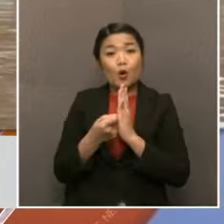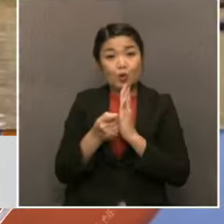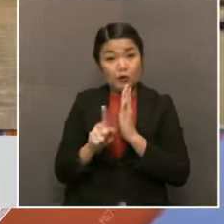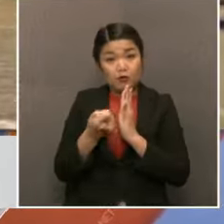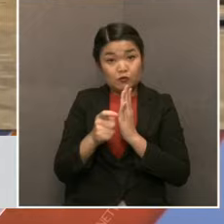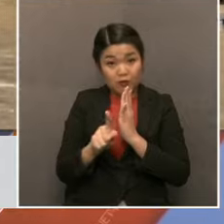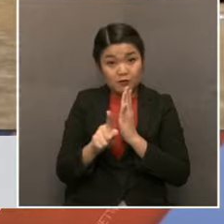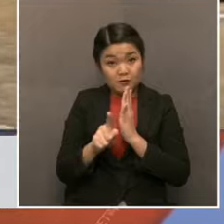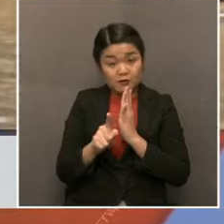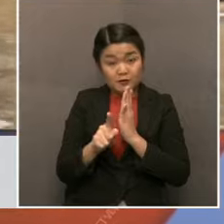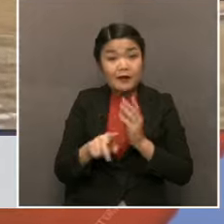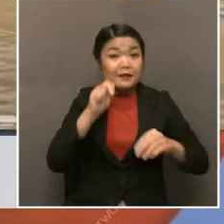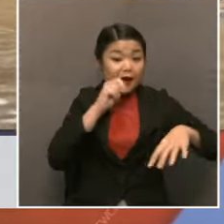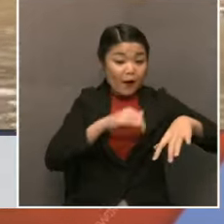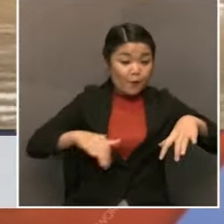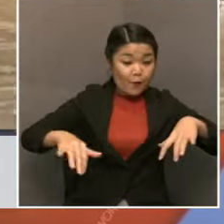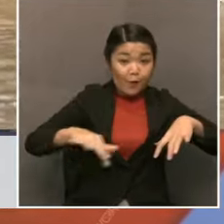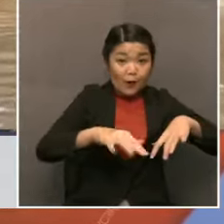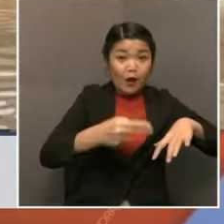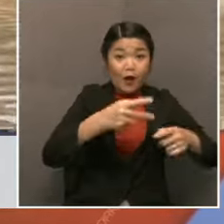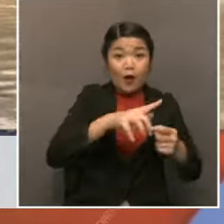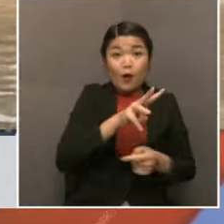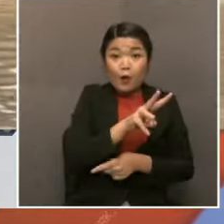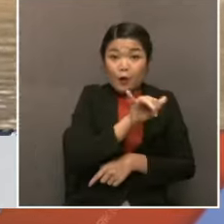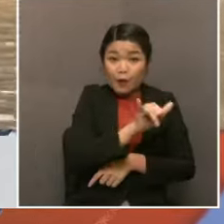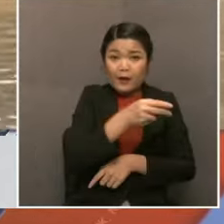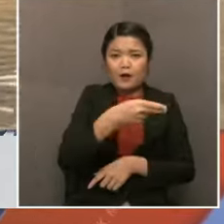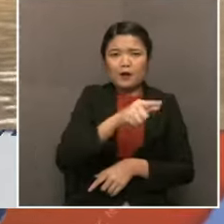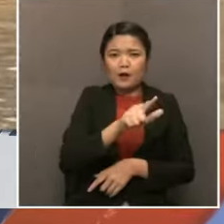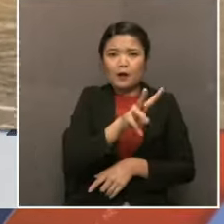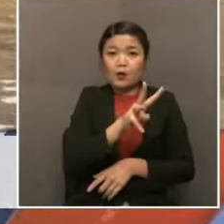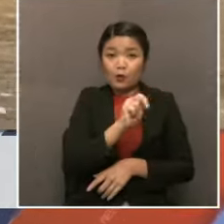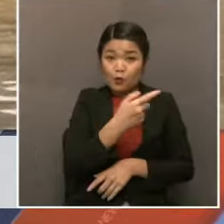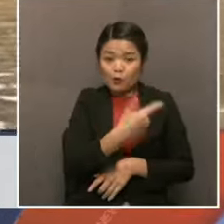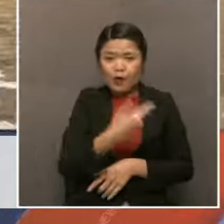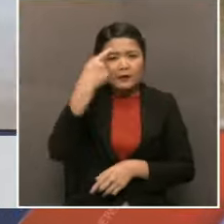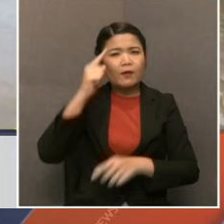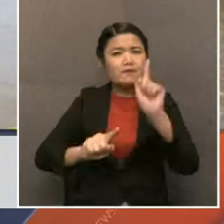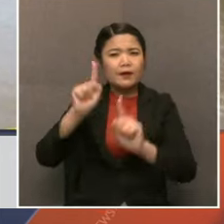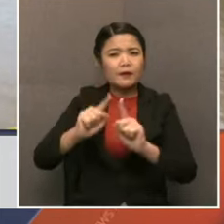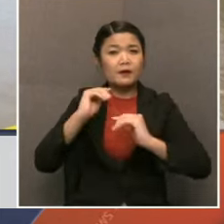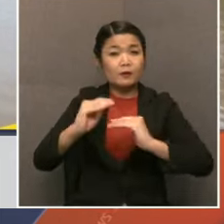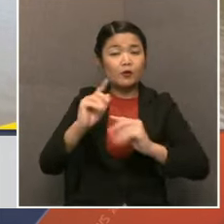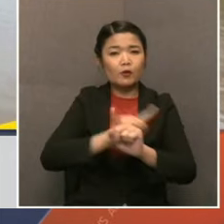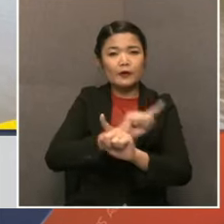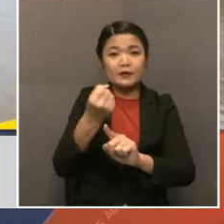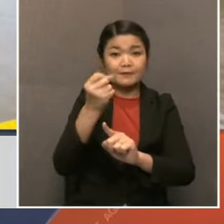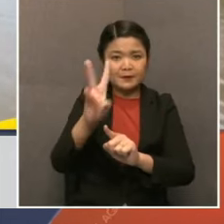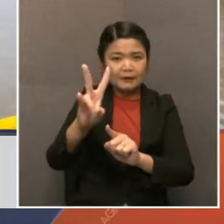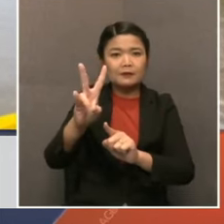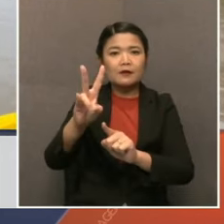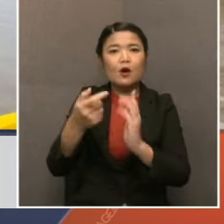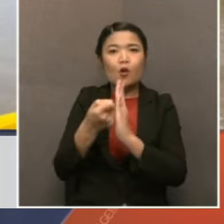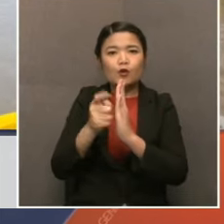what้ mainten้ยห ideallyซึผมตองไลลไมน้โงเดี็แวน้มในช่วงคาจานไ้ใน whoa่วง